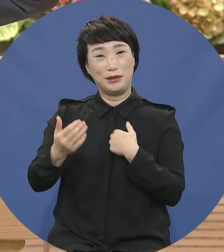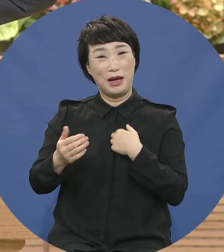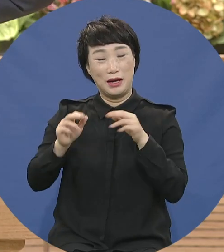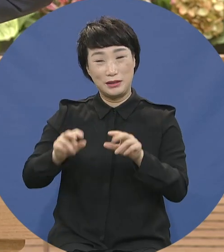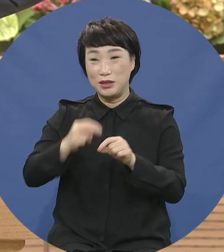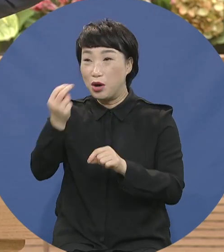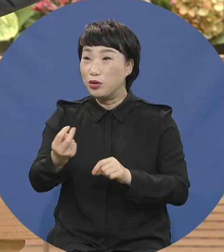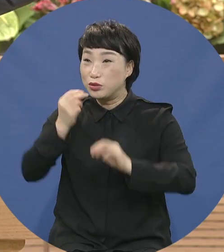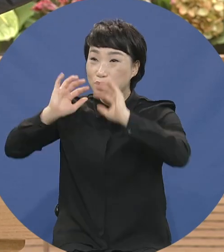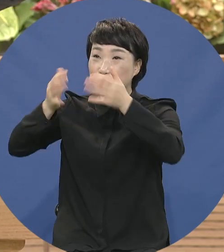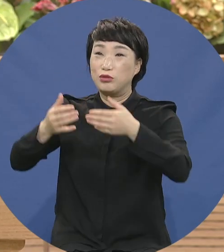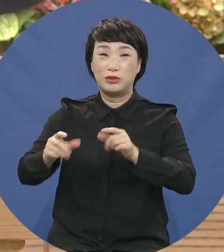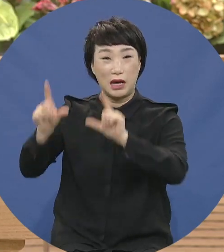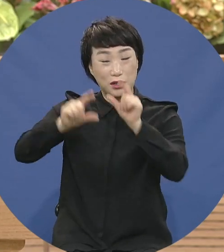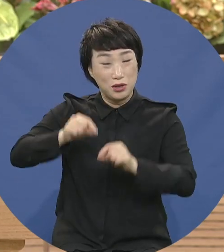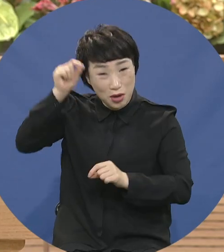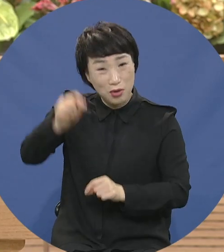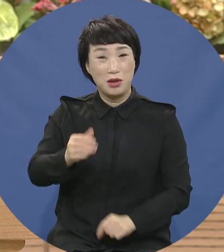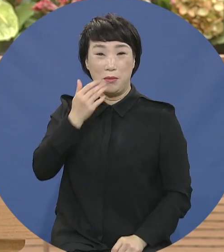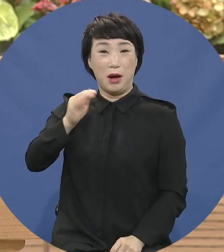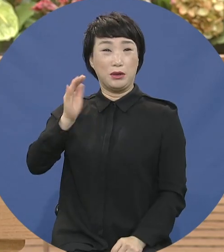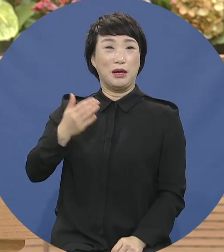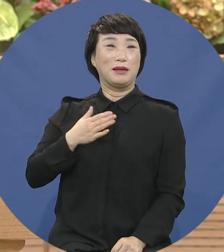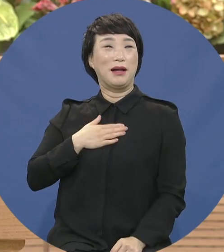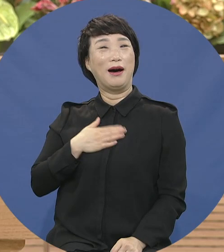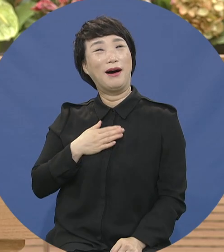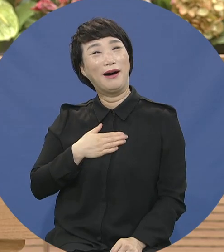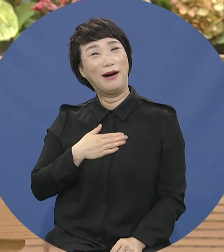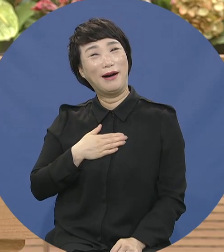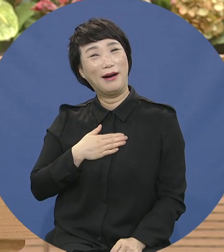영생과 천국으로 우린 영원히 살게 됐다니까요.